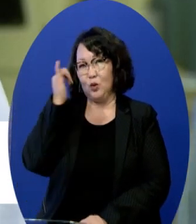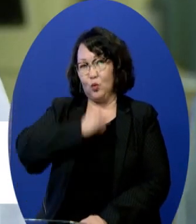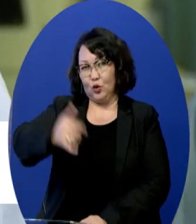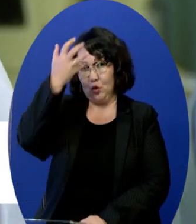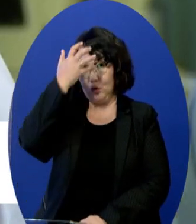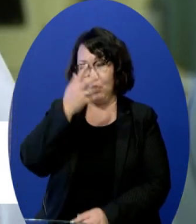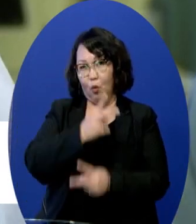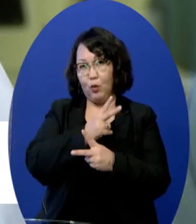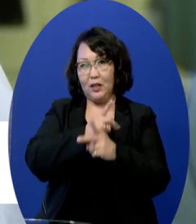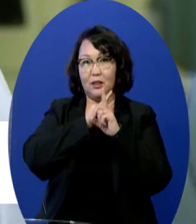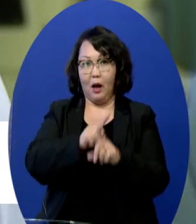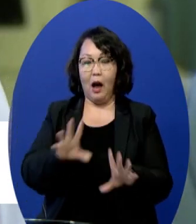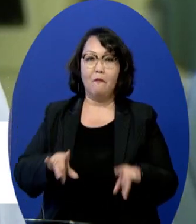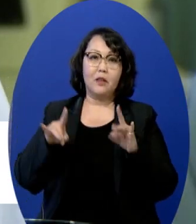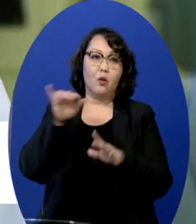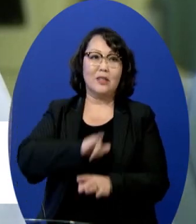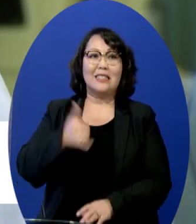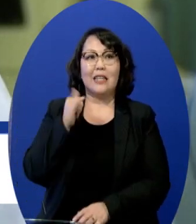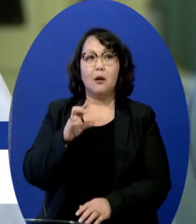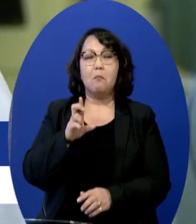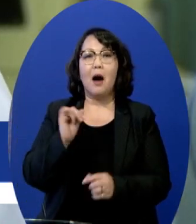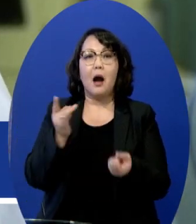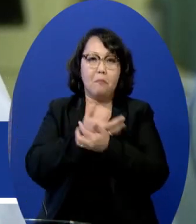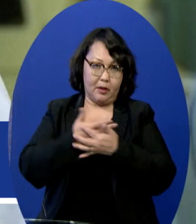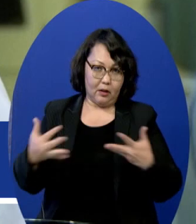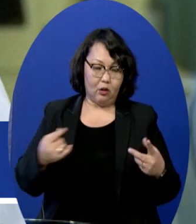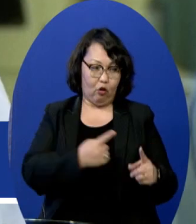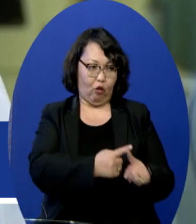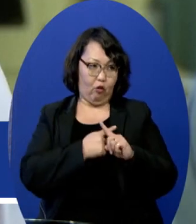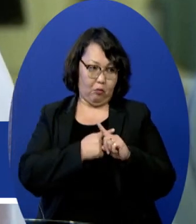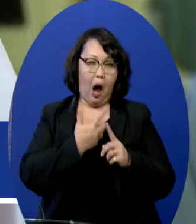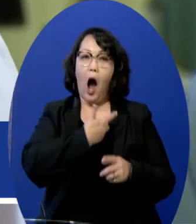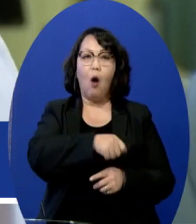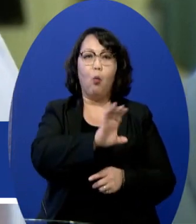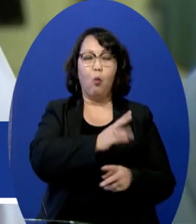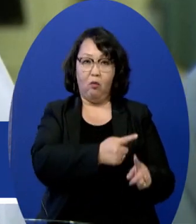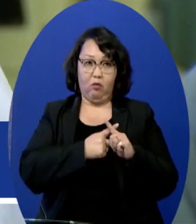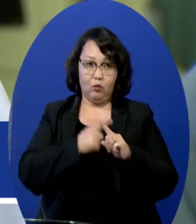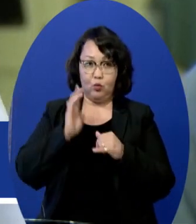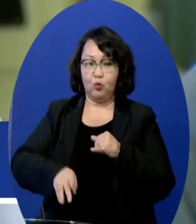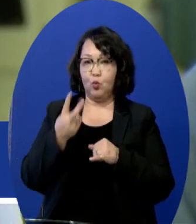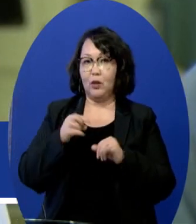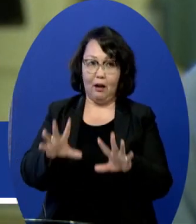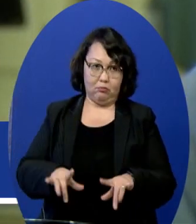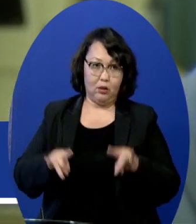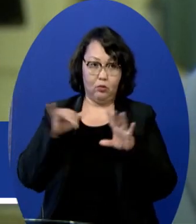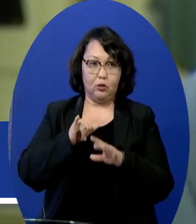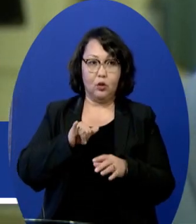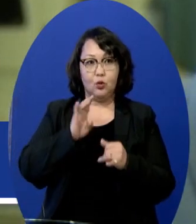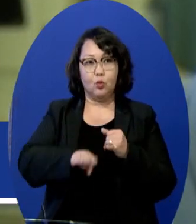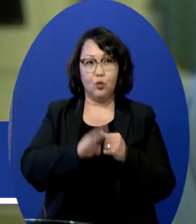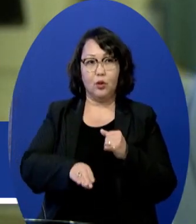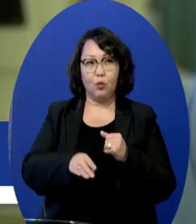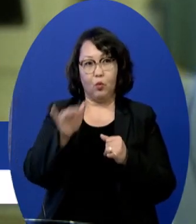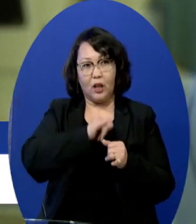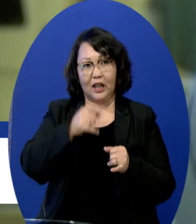Хятадын бусад улс орнуудаас импортлж байгаа нүүрсний хин хаягдал Австралийн нүүрснийхээс 50 гаруй хувиар их. Тиймээс